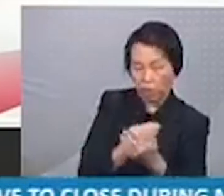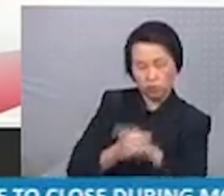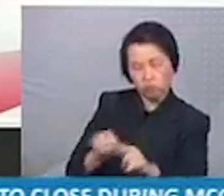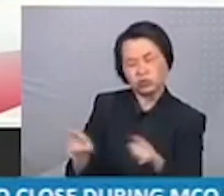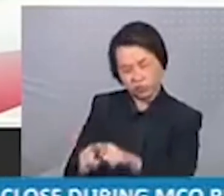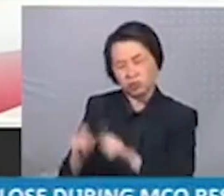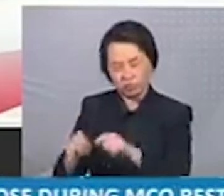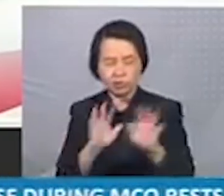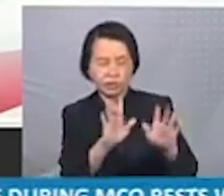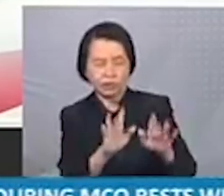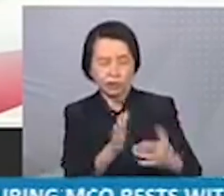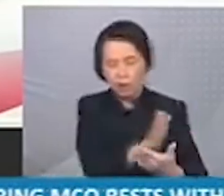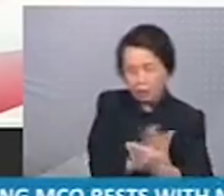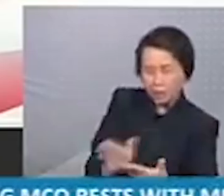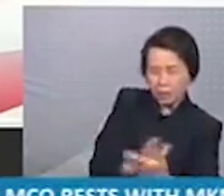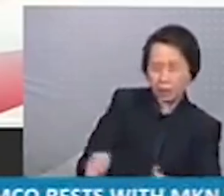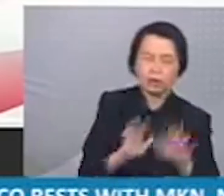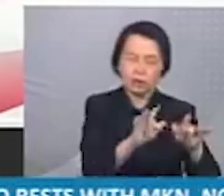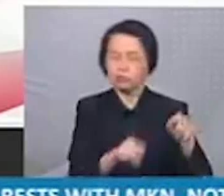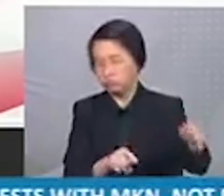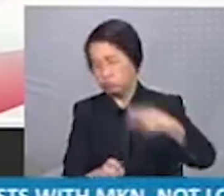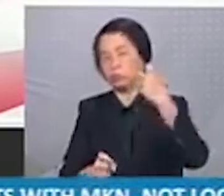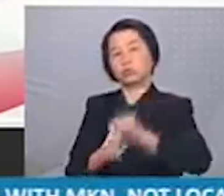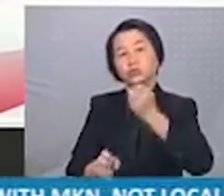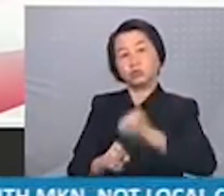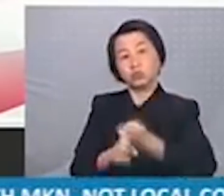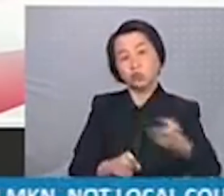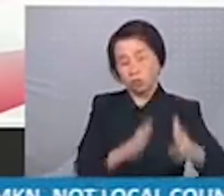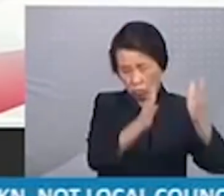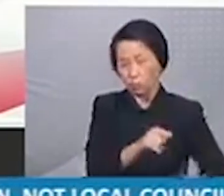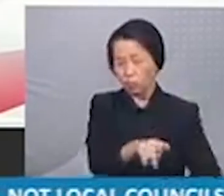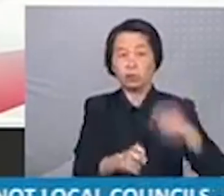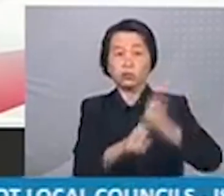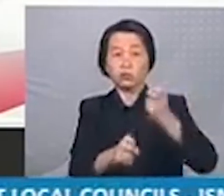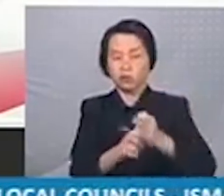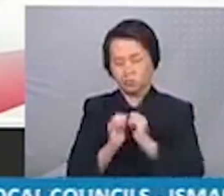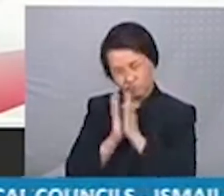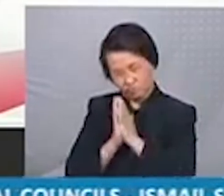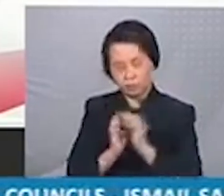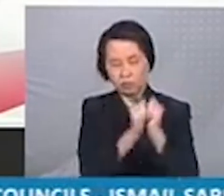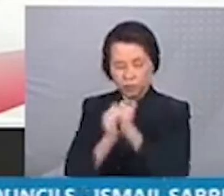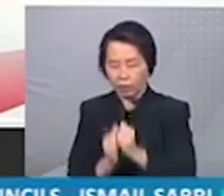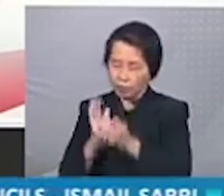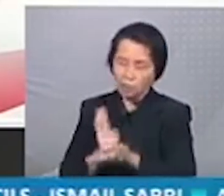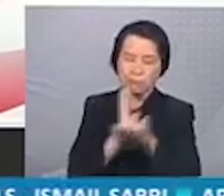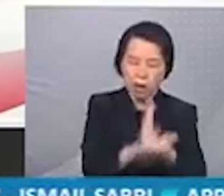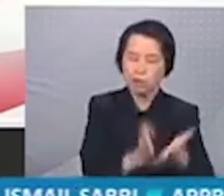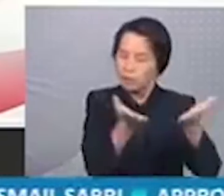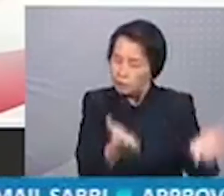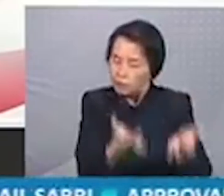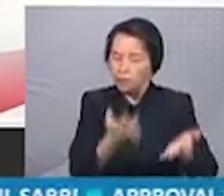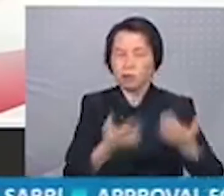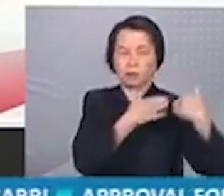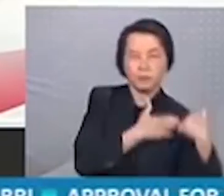bersimpati dengan kesukaran yang dihadapi oleh pelanggan dan bersama-sama membantu meringankan beban